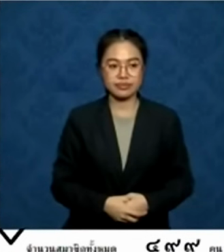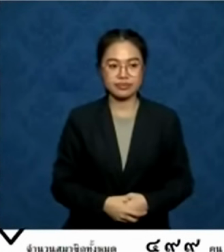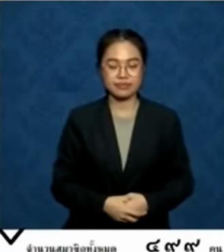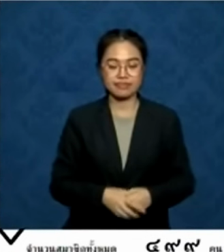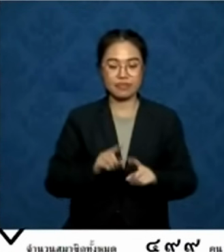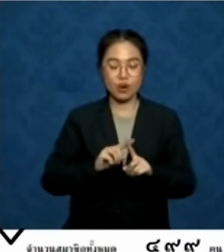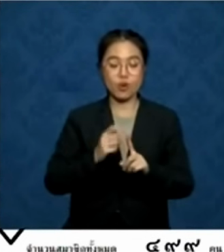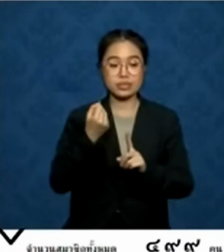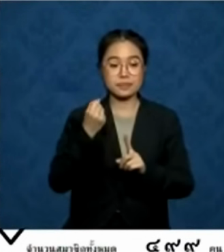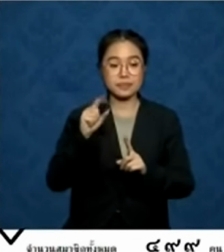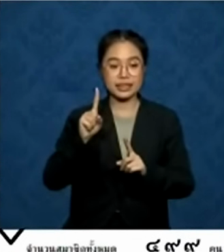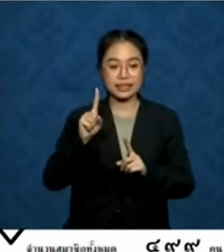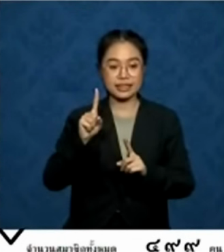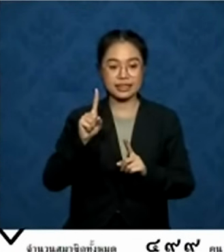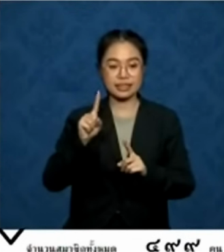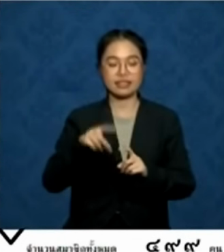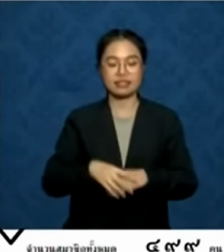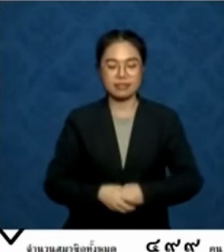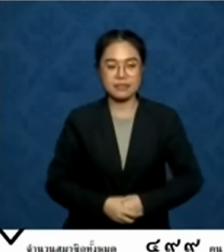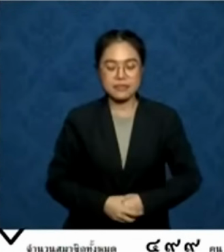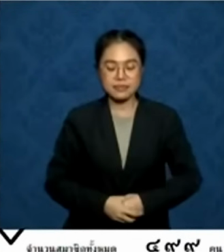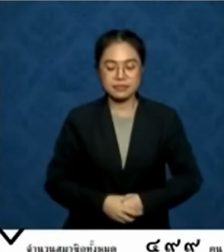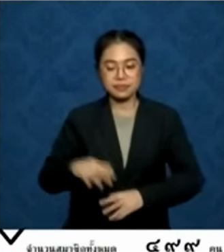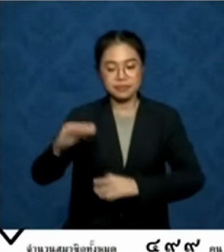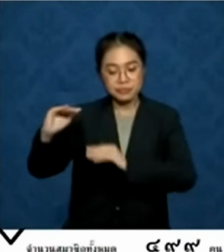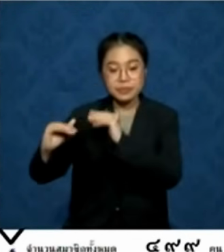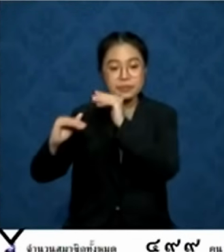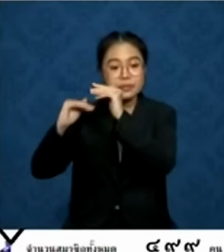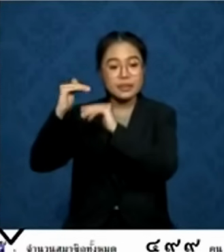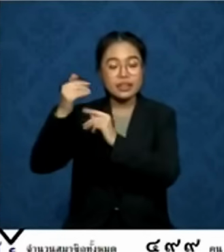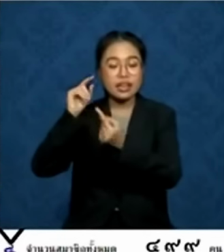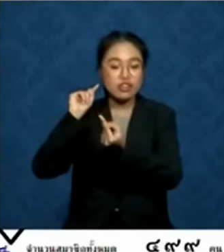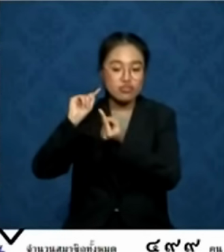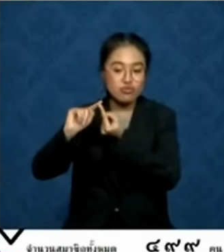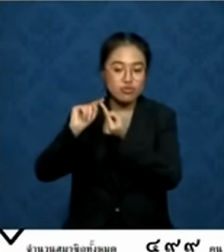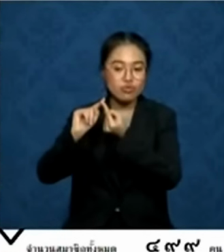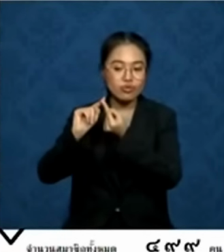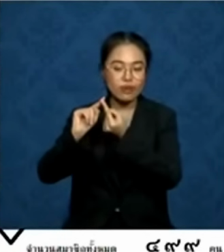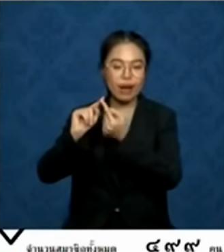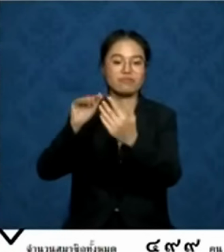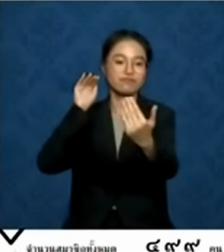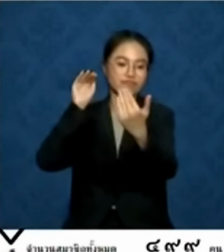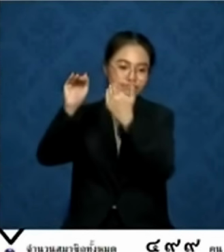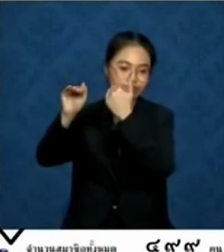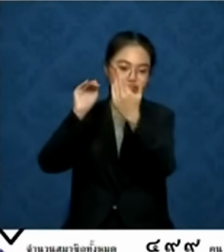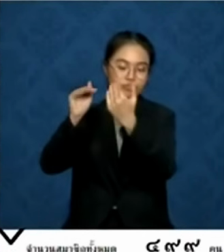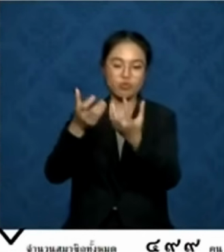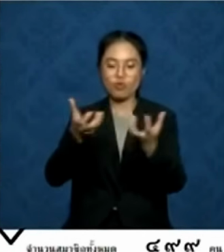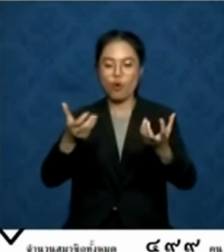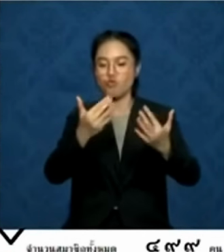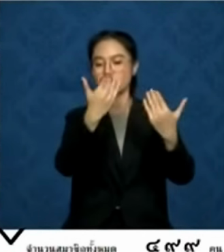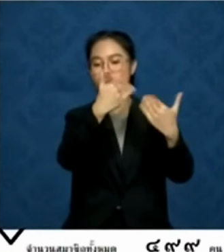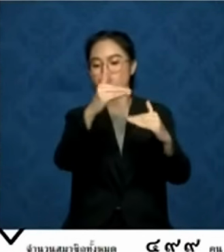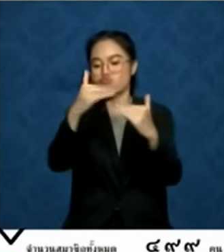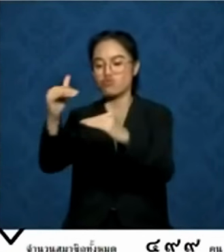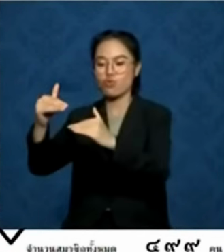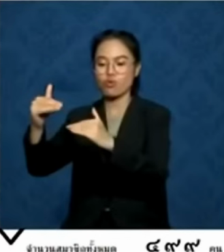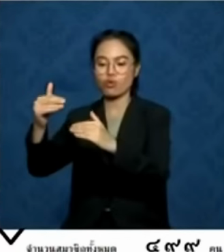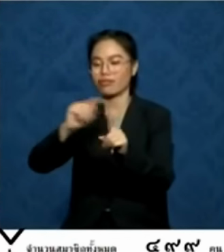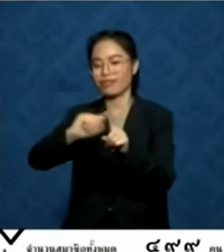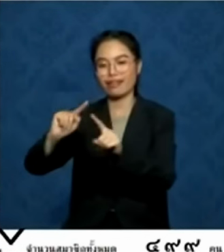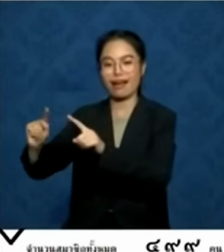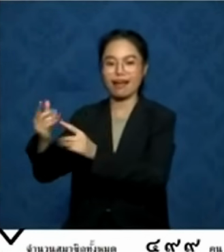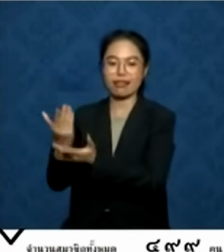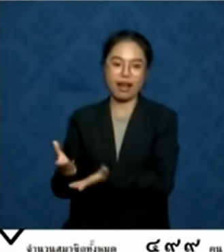ข้อ11การพัฒนาด้านคมนาคมและโลจิสติกงบประมาณ